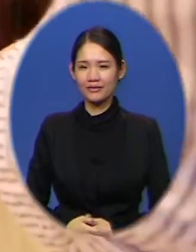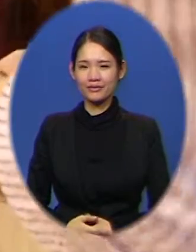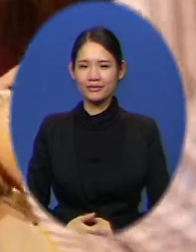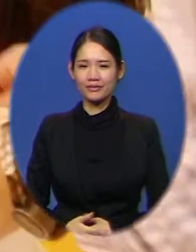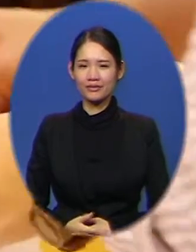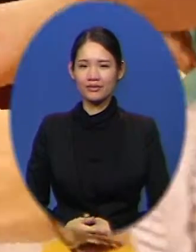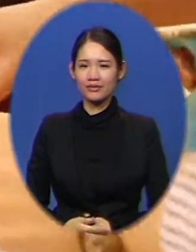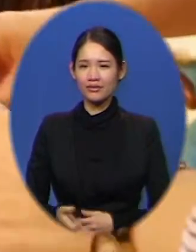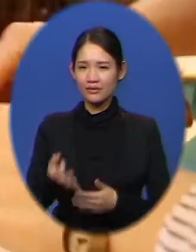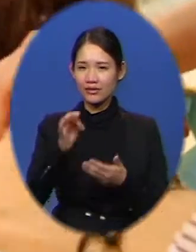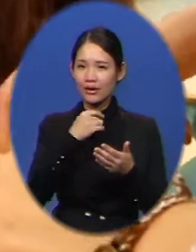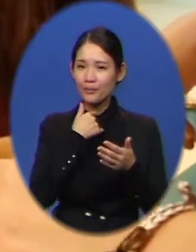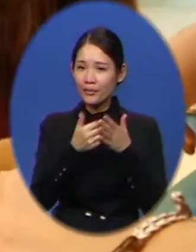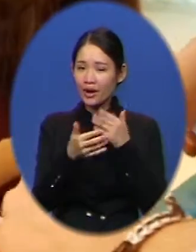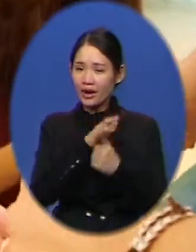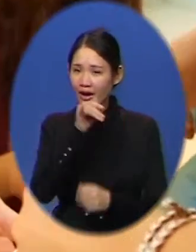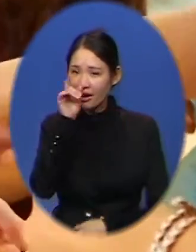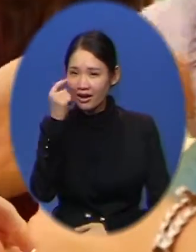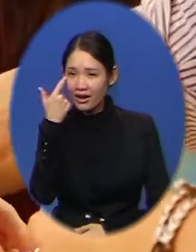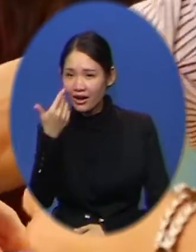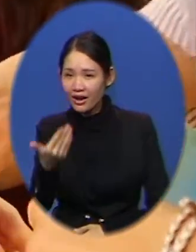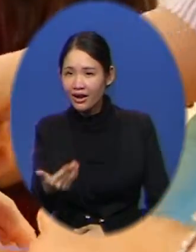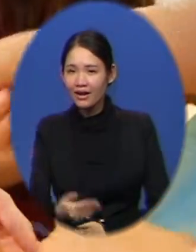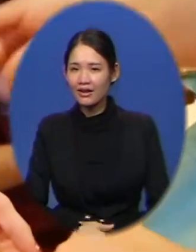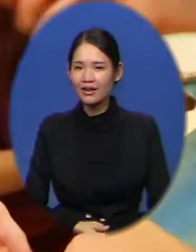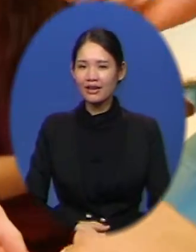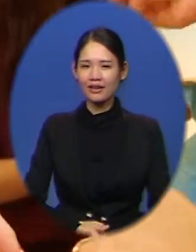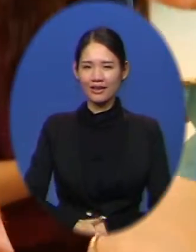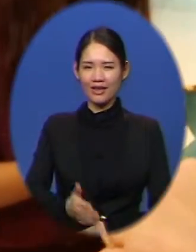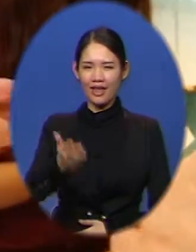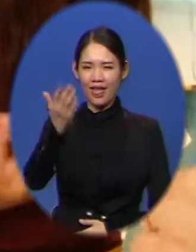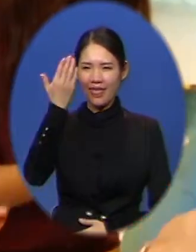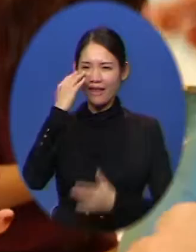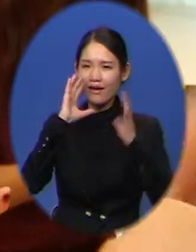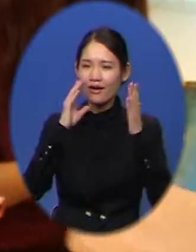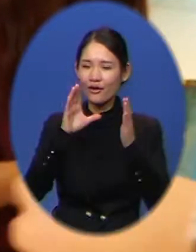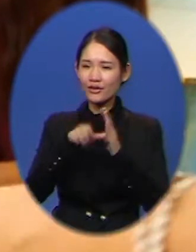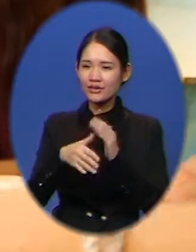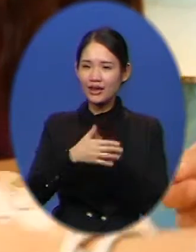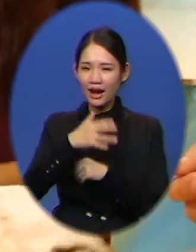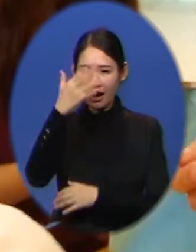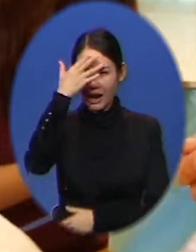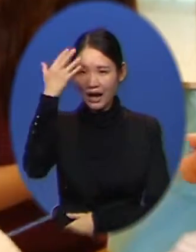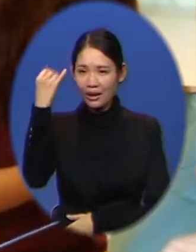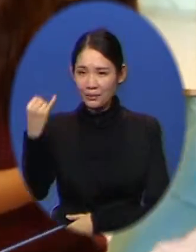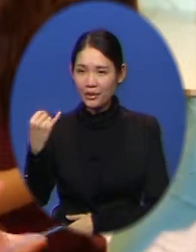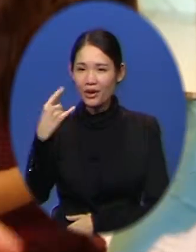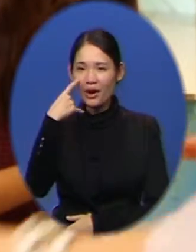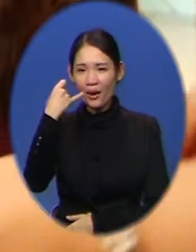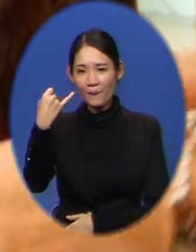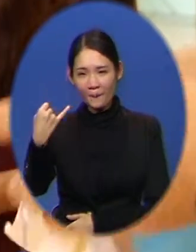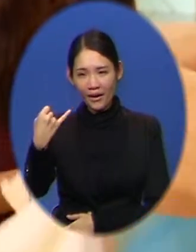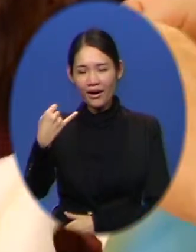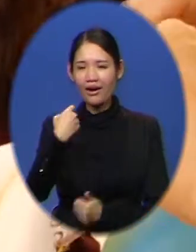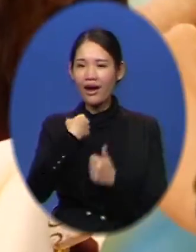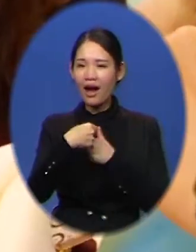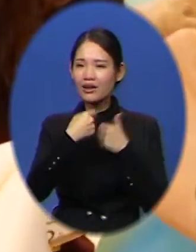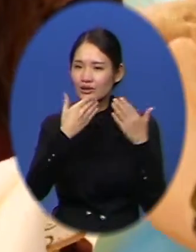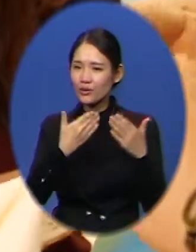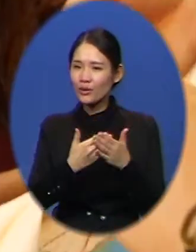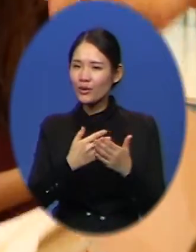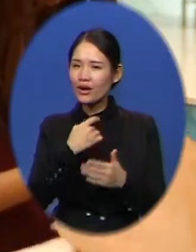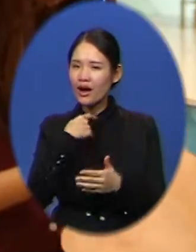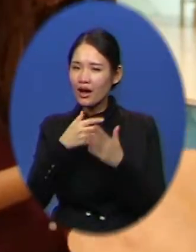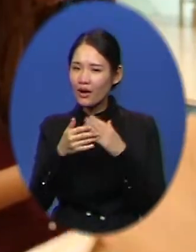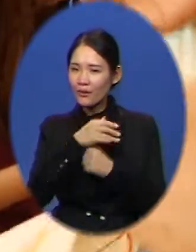바느질 해본 적 있어요? 네. 옛날에 어렸을 때 그 할머니랑 그 어머니랑 근데